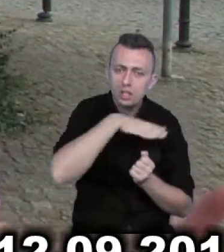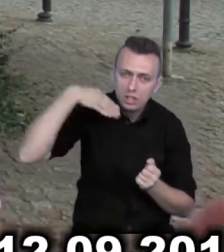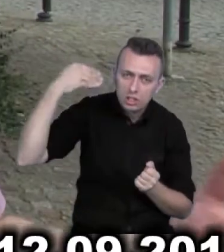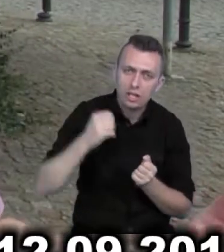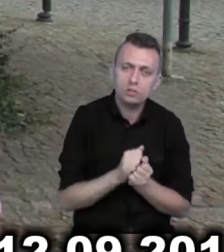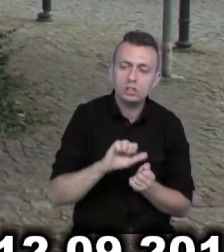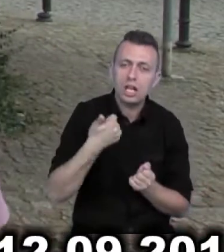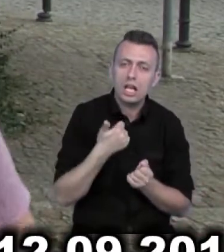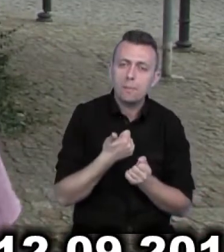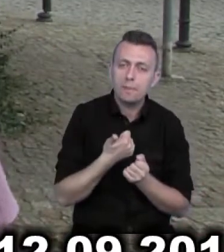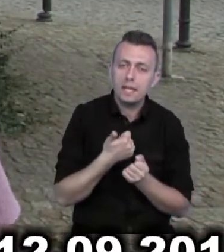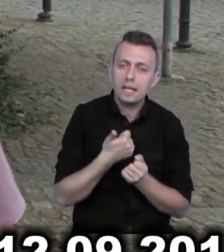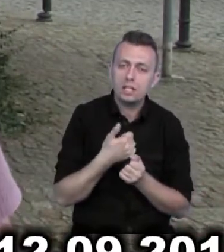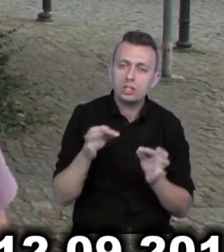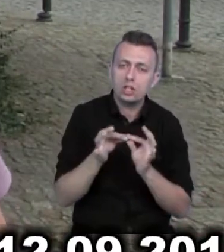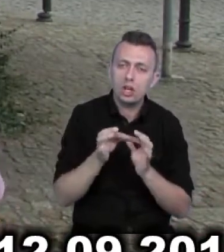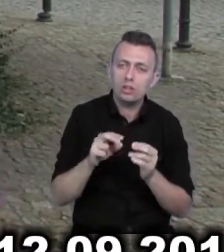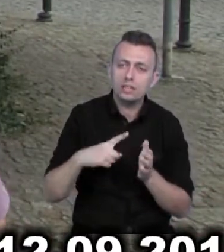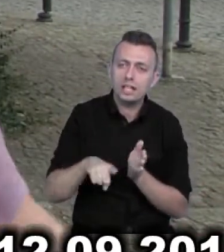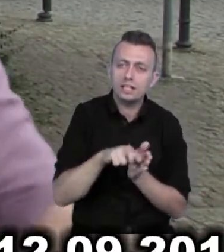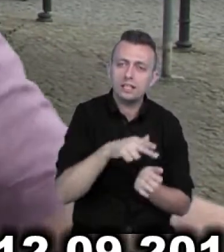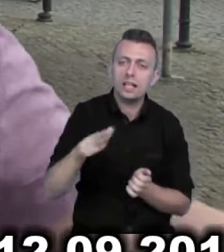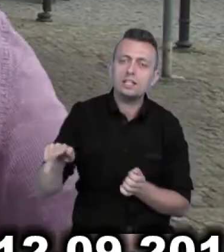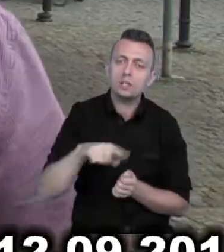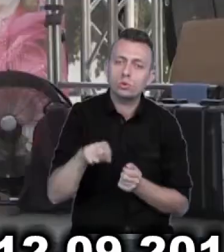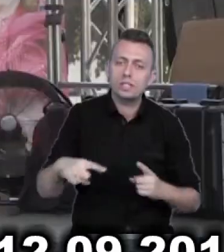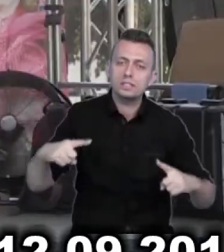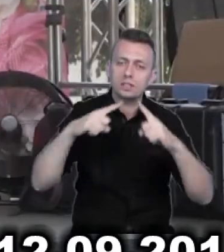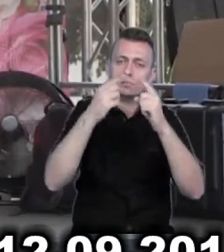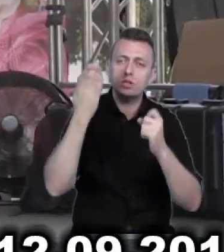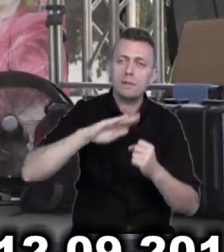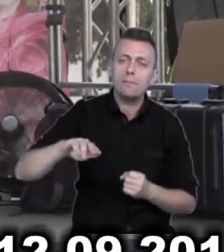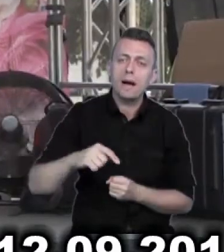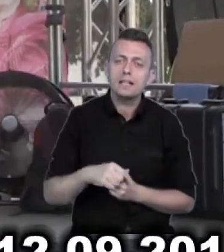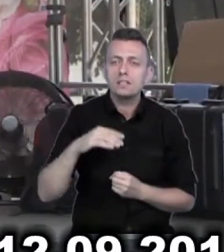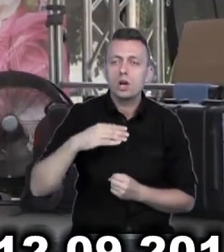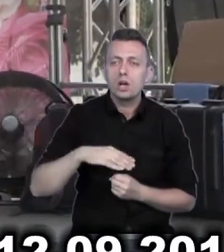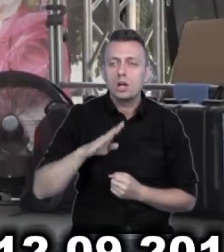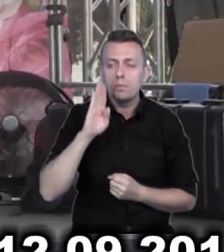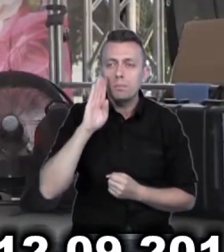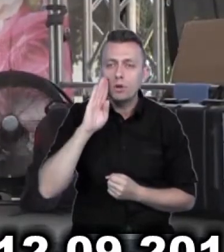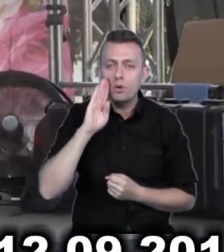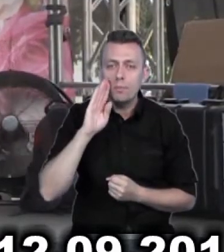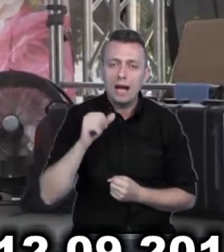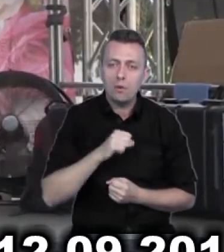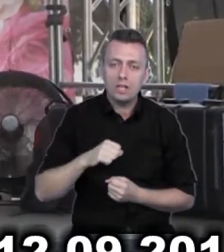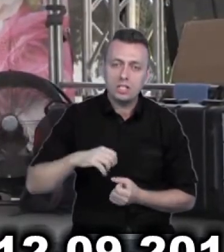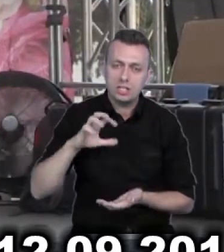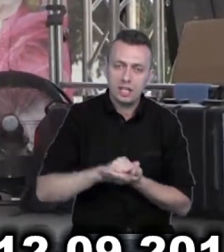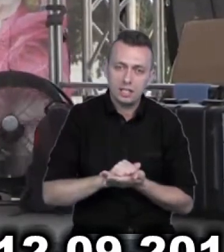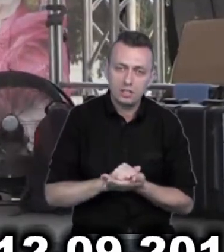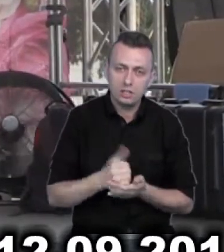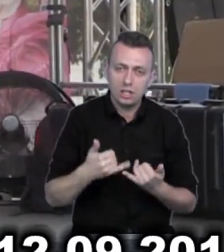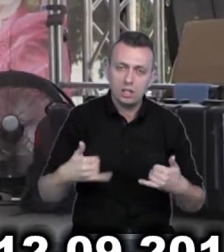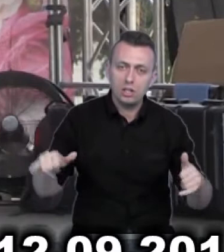gdzieś z kosmosem, z astronomią, powiem tak, że chwyciły ich bakcyla, bardzo zajęcia się podobały. Na placu Piłsudskiego wystąpiły zespoły taneczne i sekcje Kutnowskiego